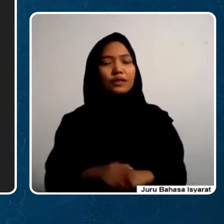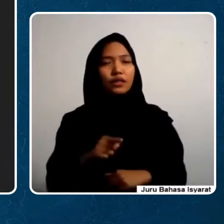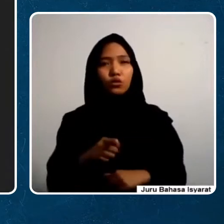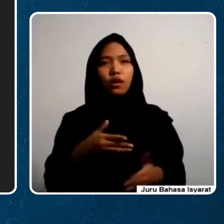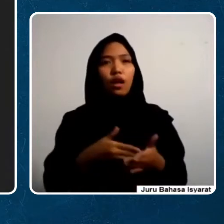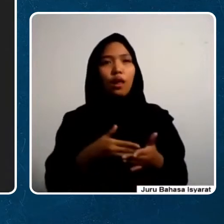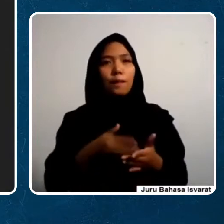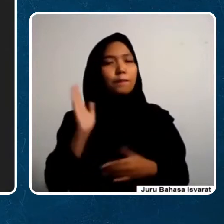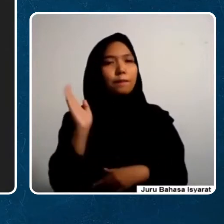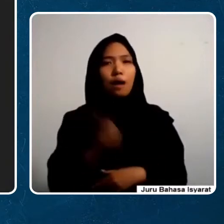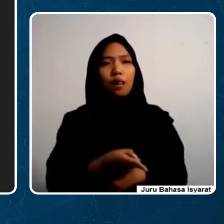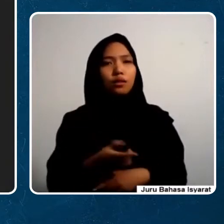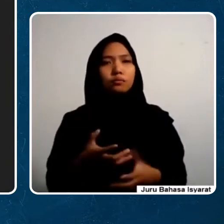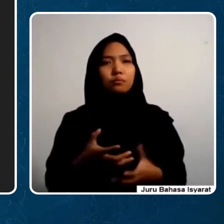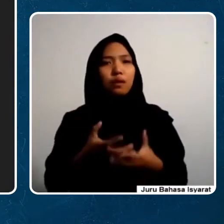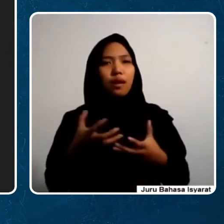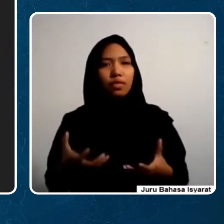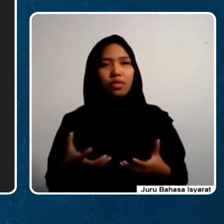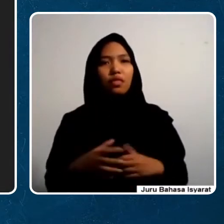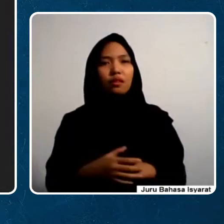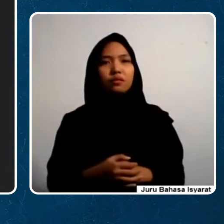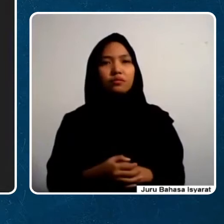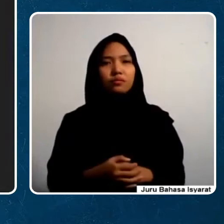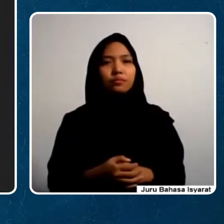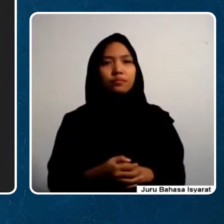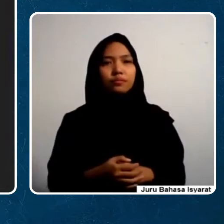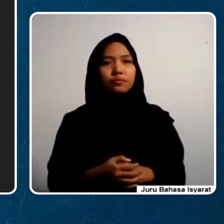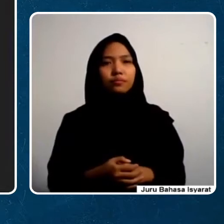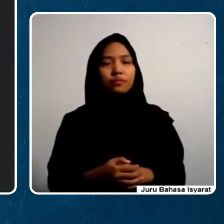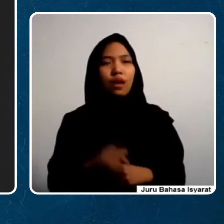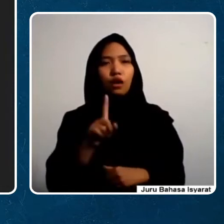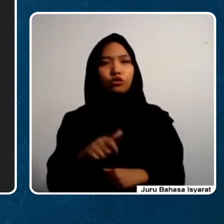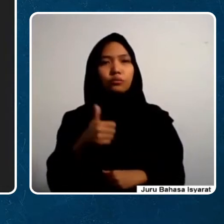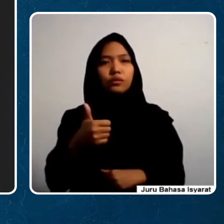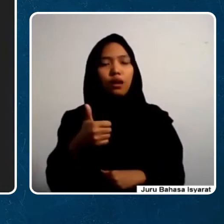biar nggak capek atau sambil merangkak gitu.